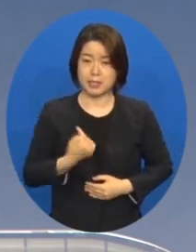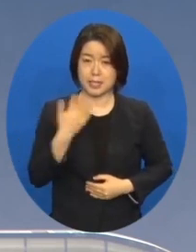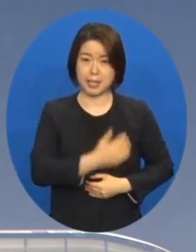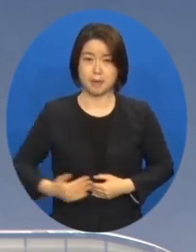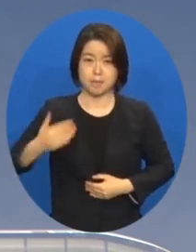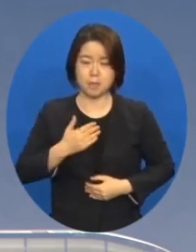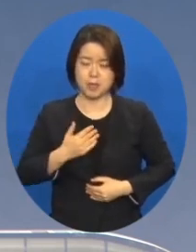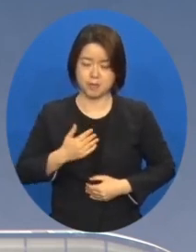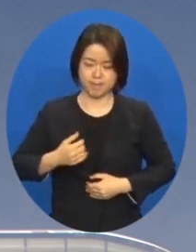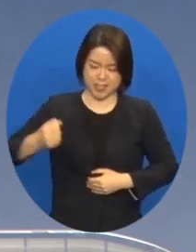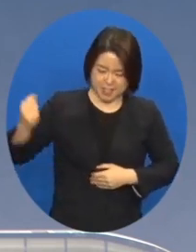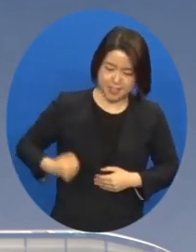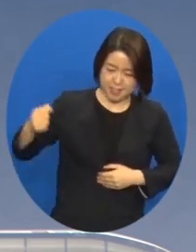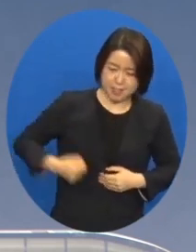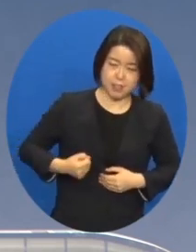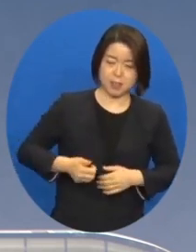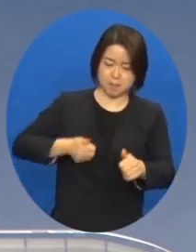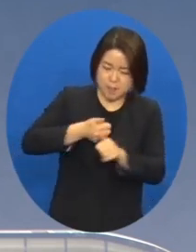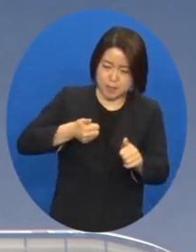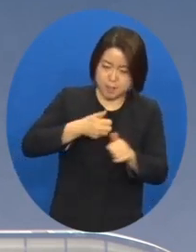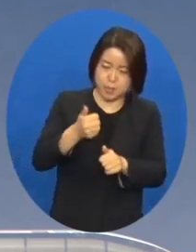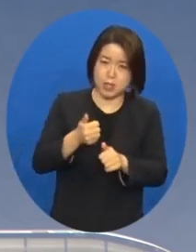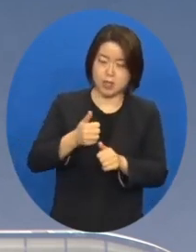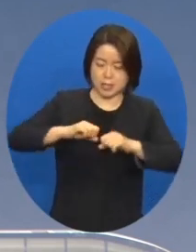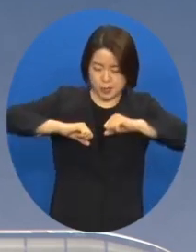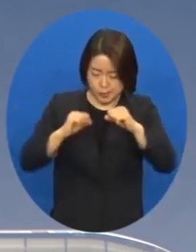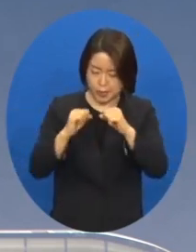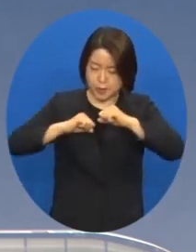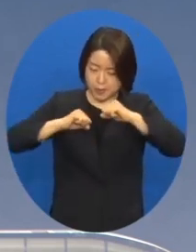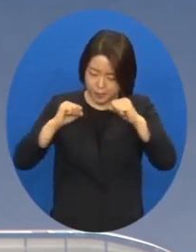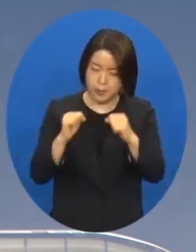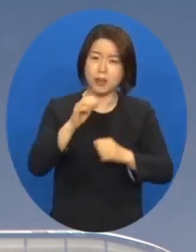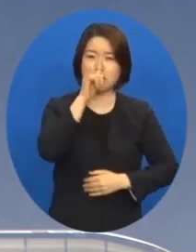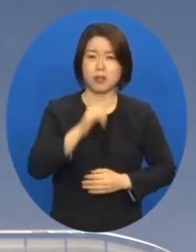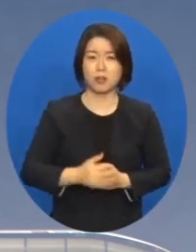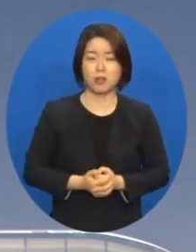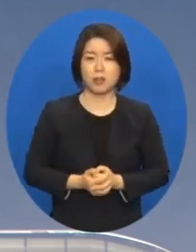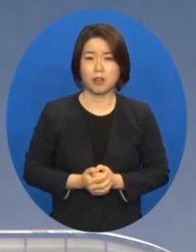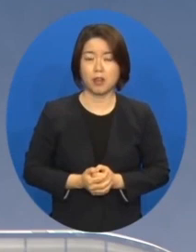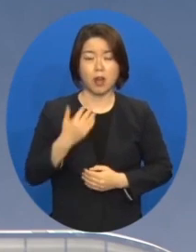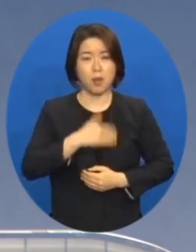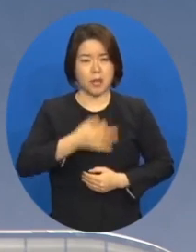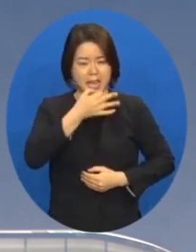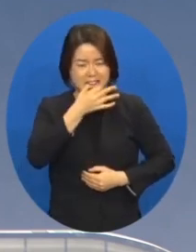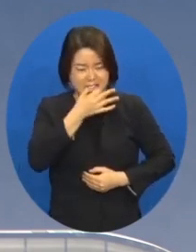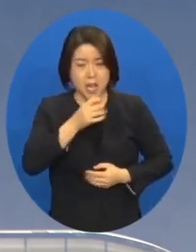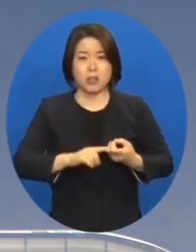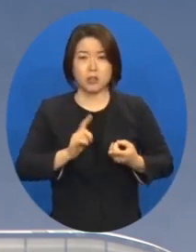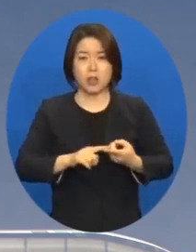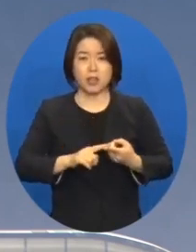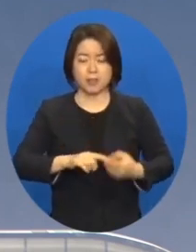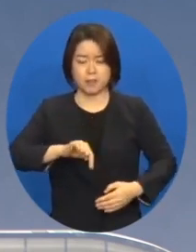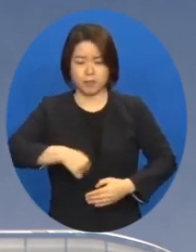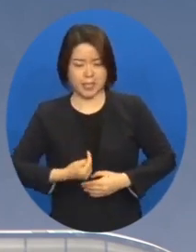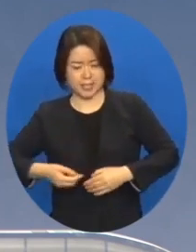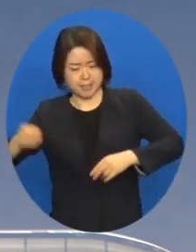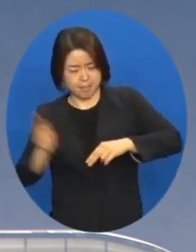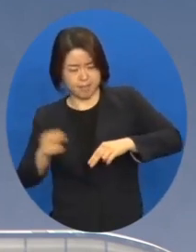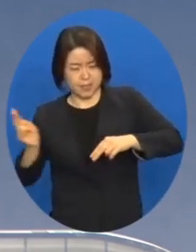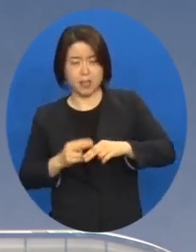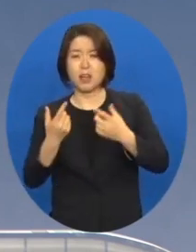몸을 쳐서 복종시켰다. 그 육신의 욕구에 대하여 마치 자기 몸을 쳐서